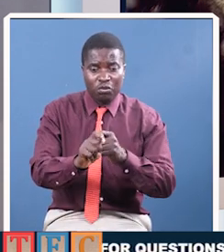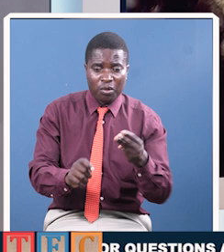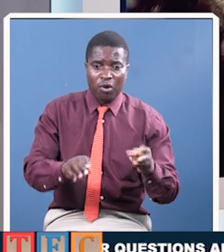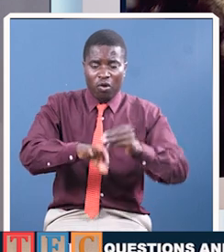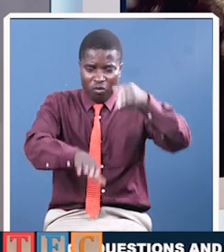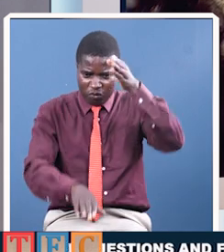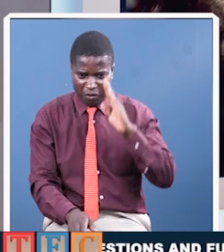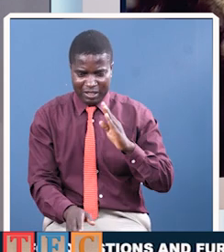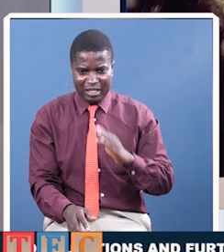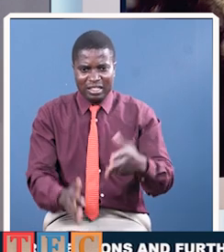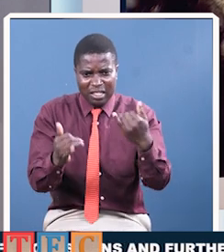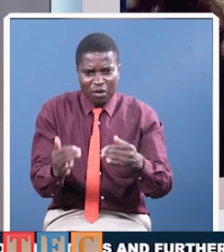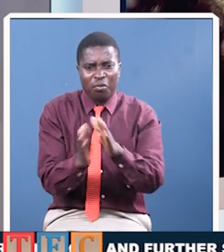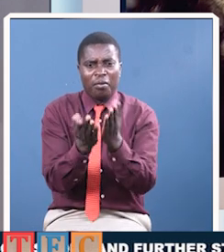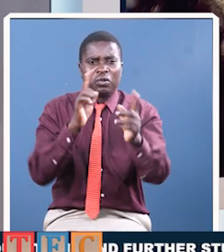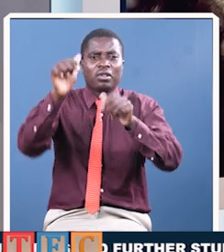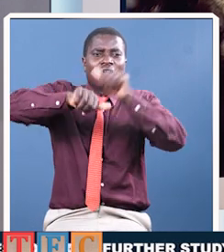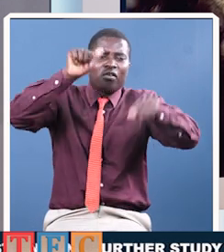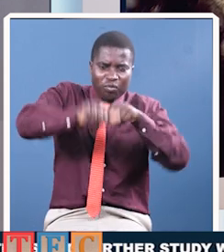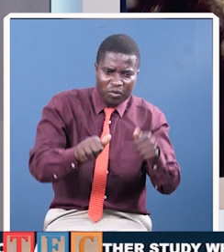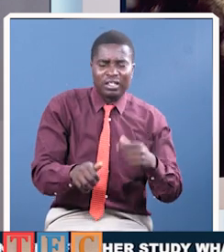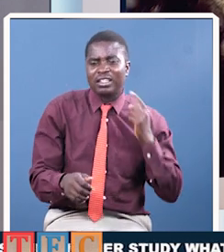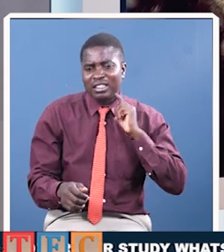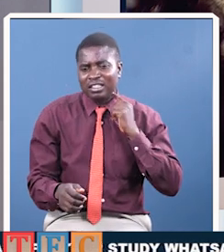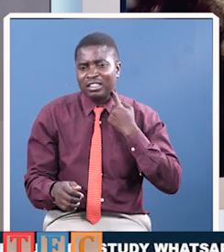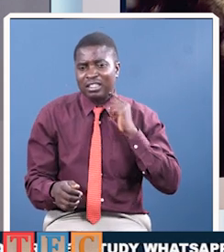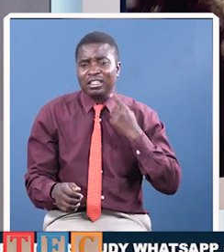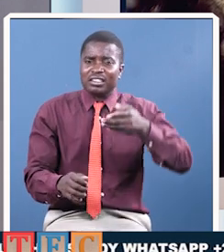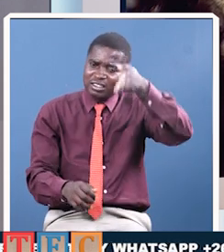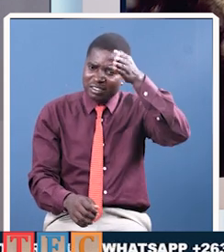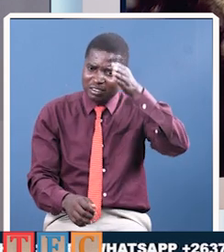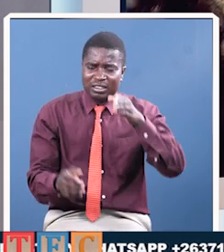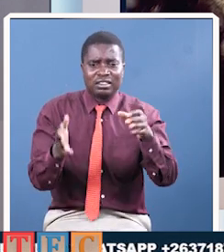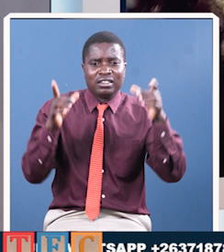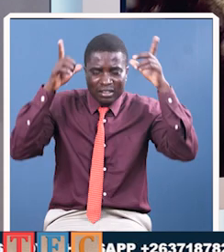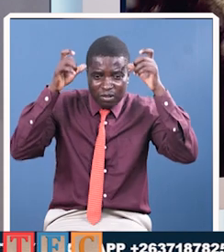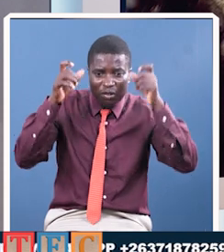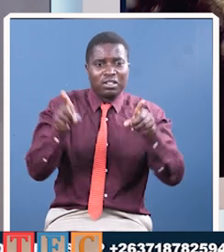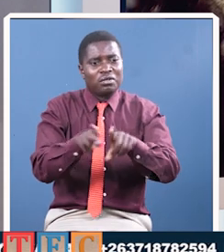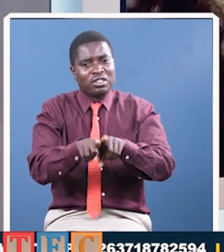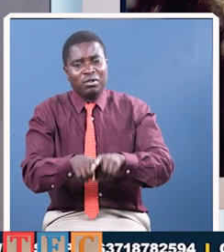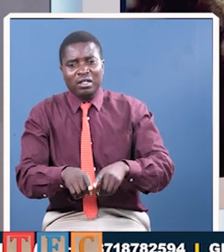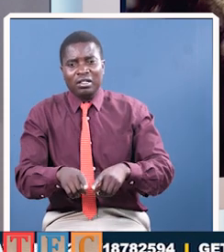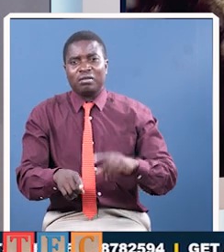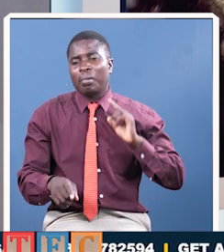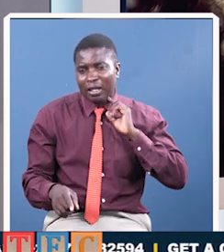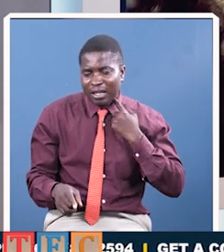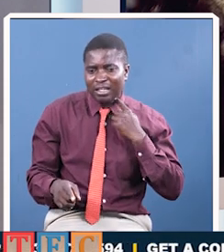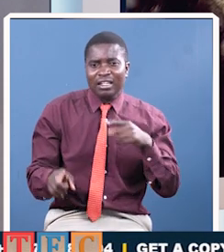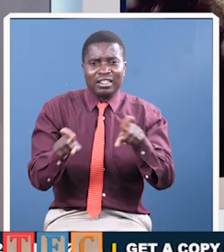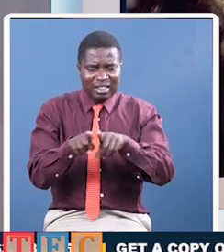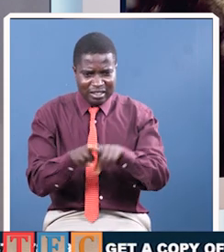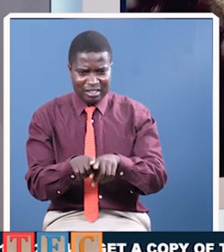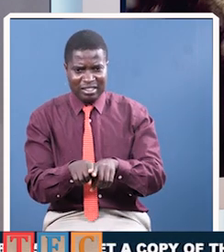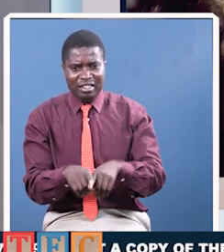kuzviita semutumwa wechiedza, an angel of light, vachipusha agenda ya diabolos. Ende pavanoita nganga,